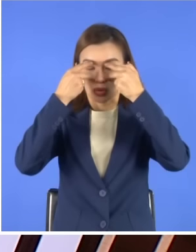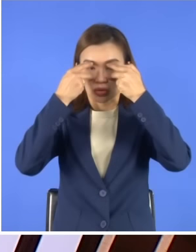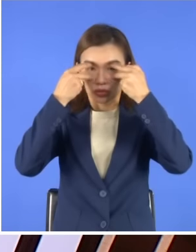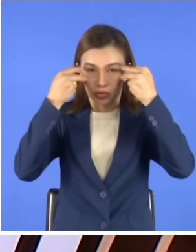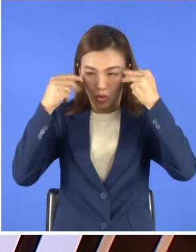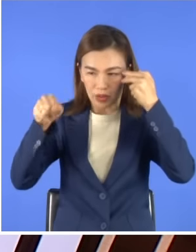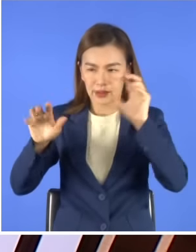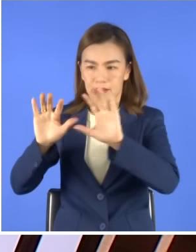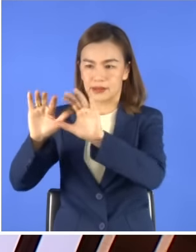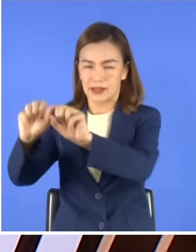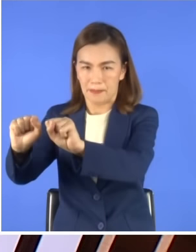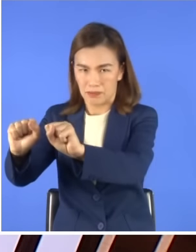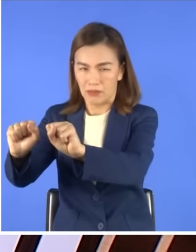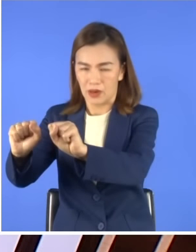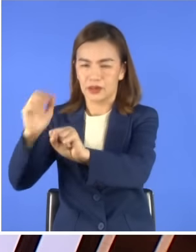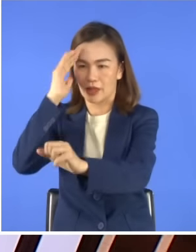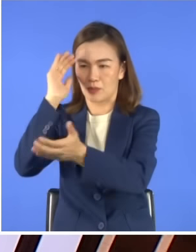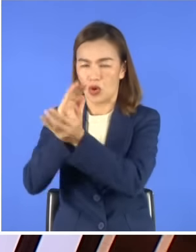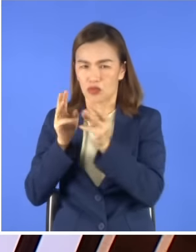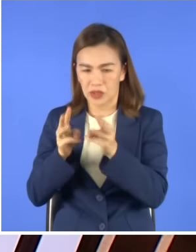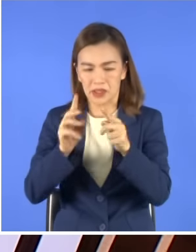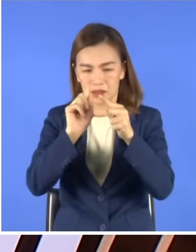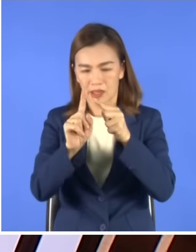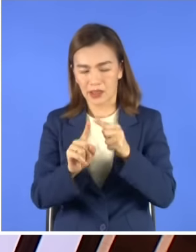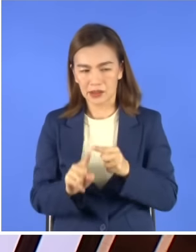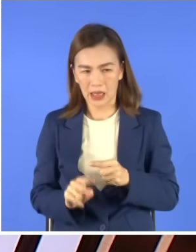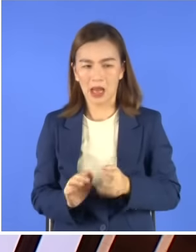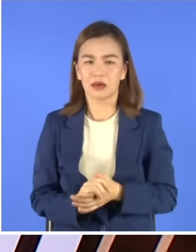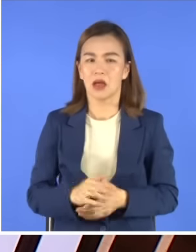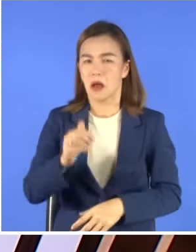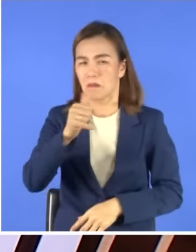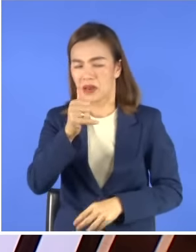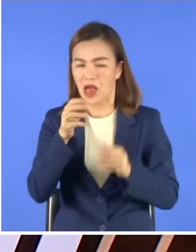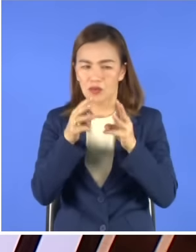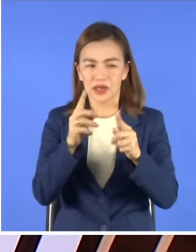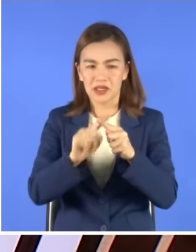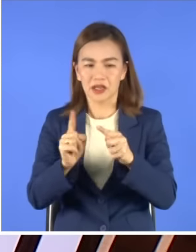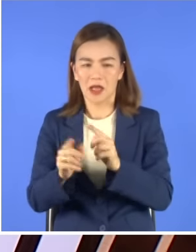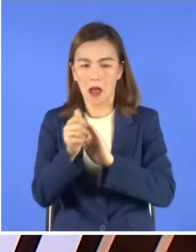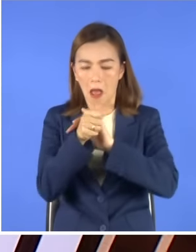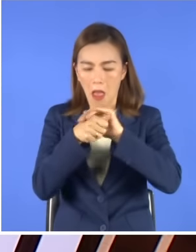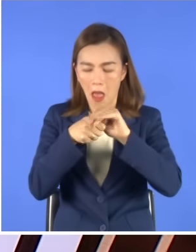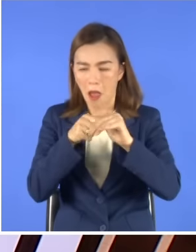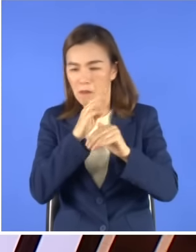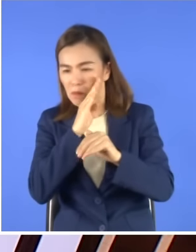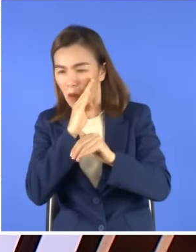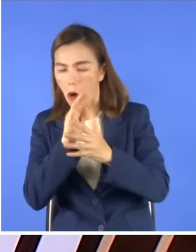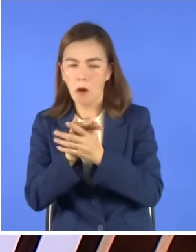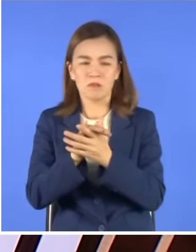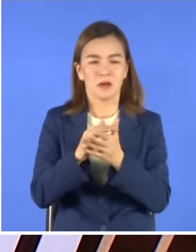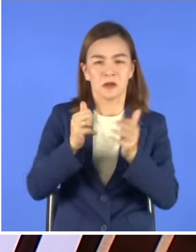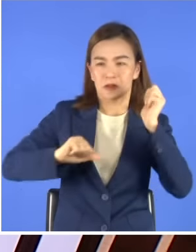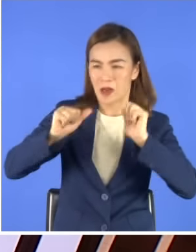ขาบอกว่ามีมากมายหลายวิธี ค่ะ บางทีก็ต้องลงทุนเยอะนะ ใช่ค่ะ แฝงตัวเข้าไปปลอมตัวเข้าไปกว่า